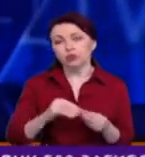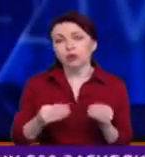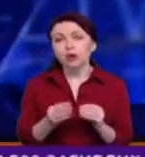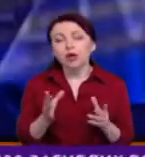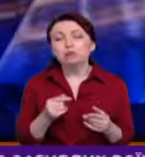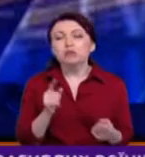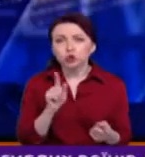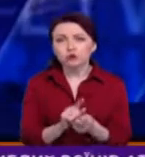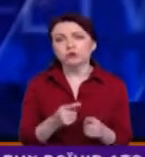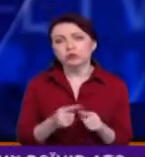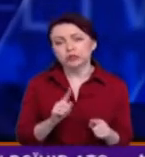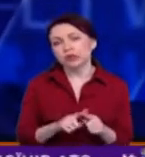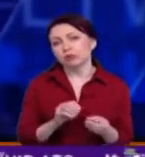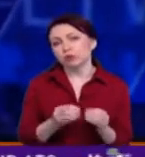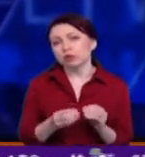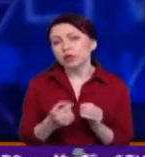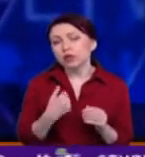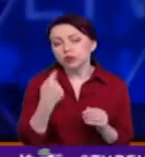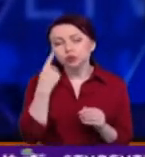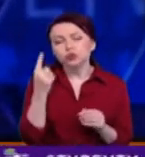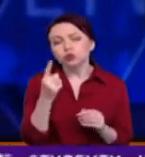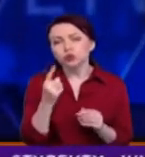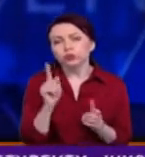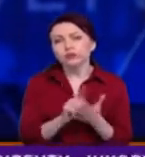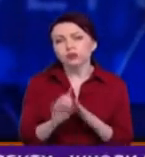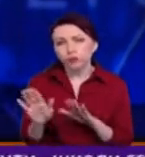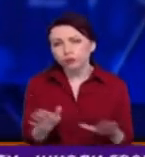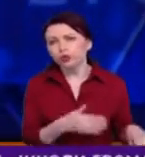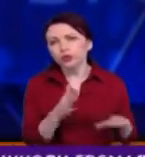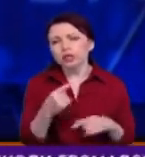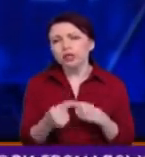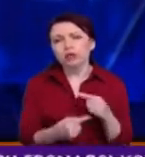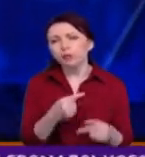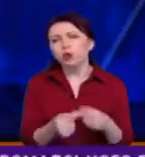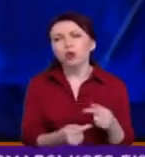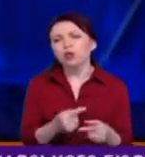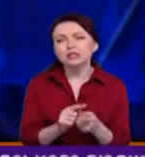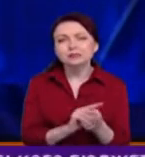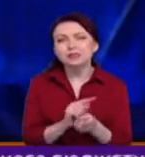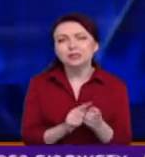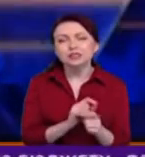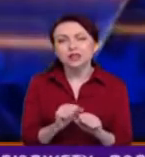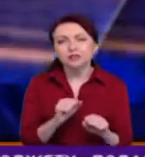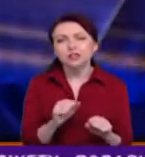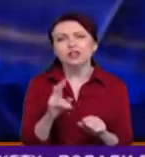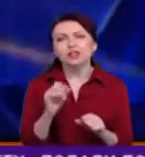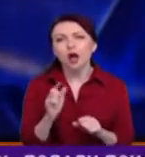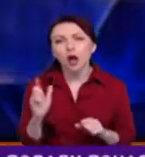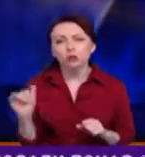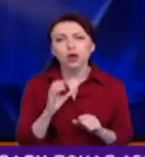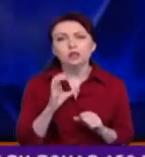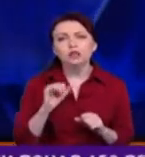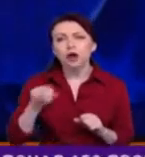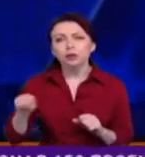І я думаю, що дійсно повинно пройти декілька отаких, знаєте, поколінь, змінитися керівників і НАБУ, і САП, для того,